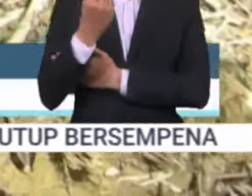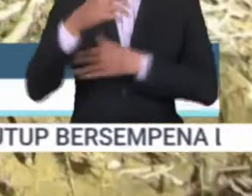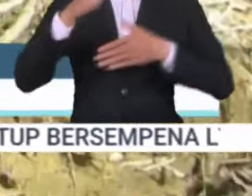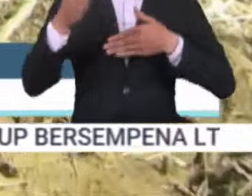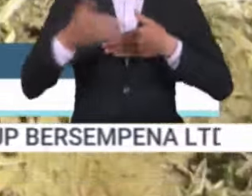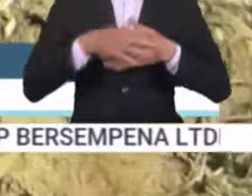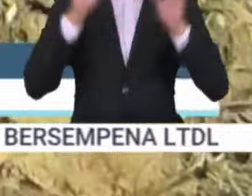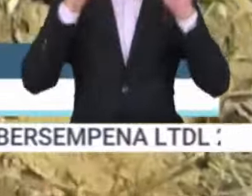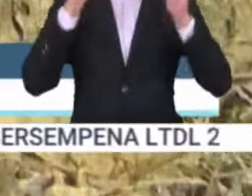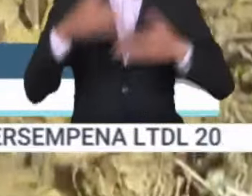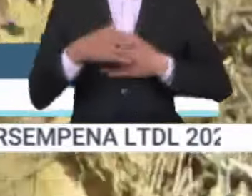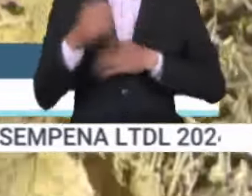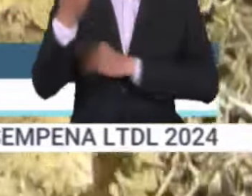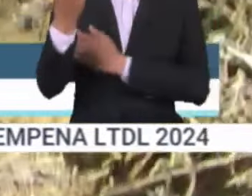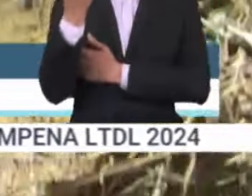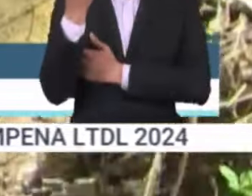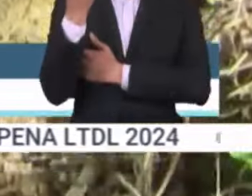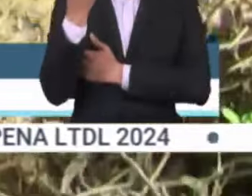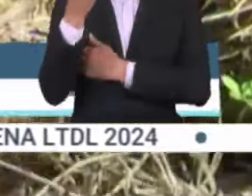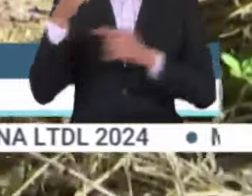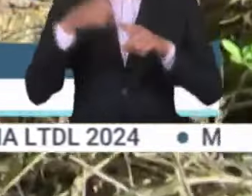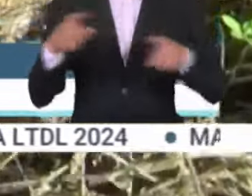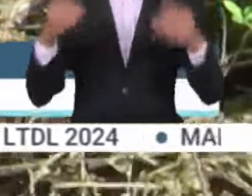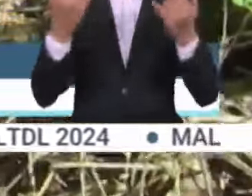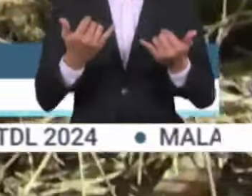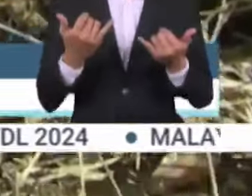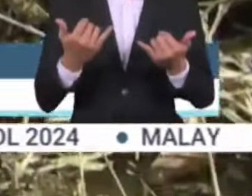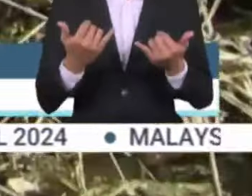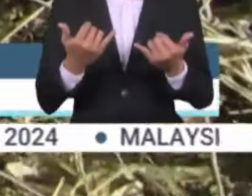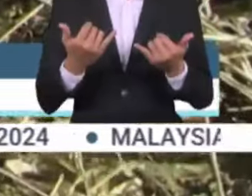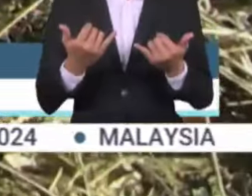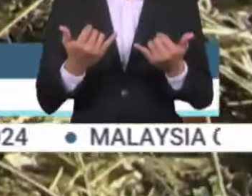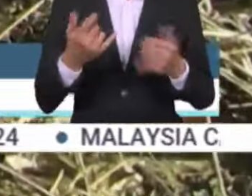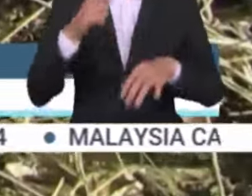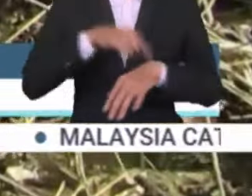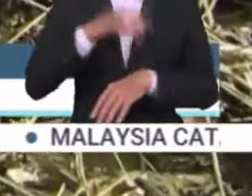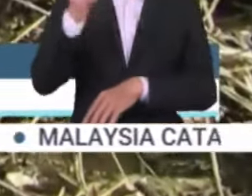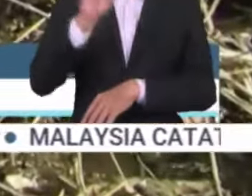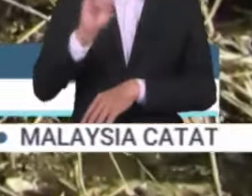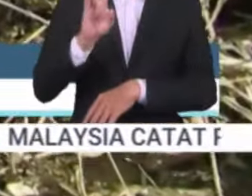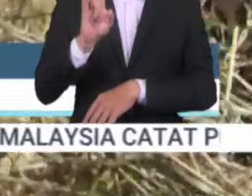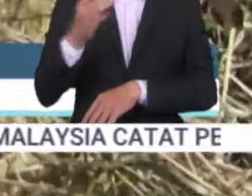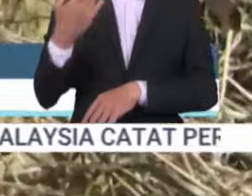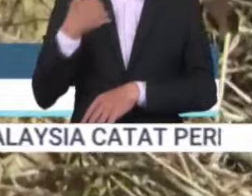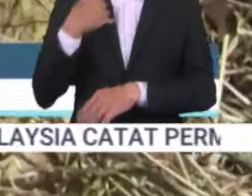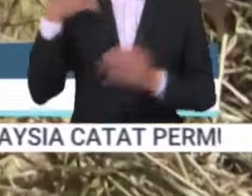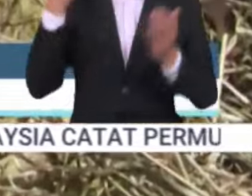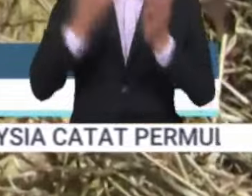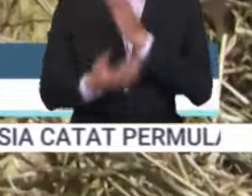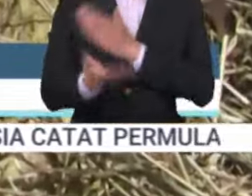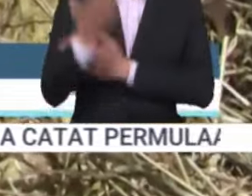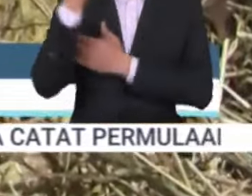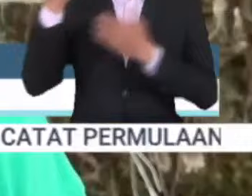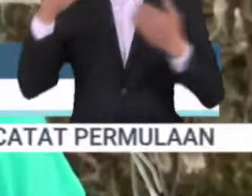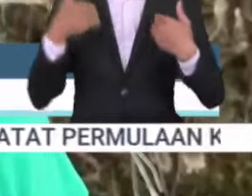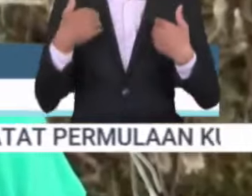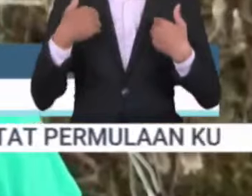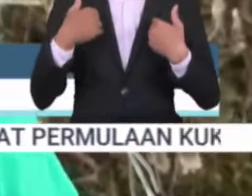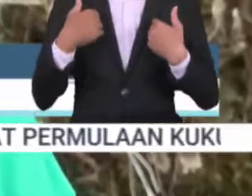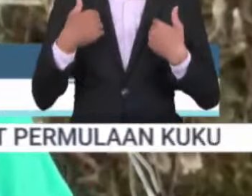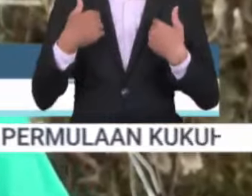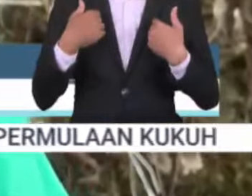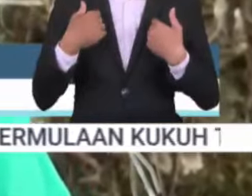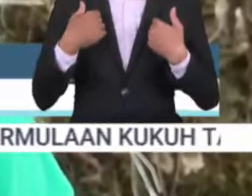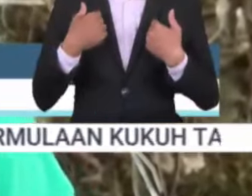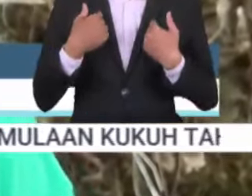lepas subuh. Dia masuk balik. Tapi bulan ni dia masuk ceroh lah. Dia pukul 7 lebih lah. Lepas ada sampai pagi, baru dia mari. Mari, tak air sore